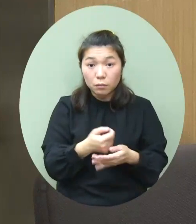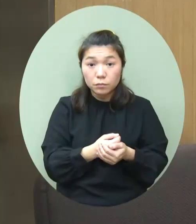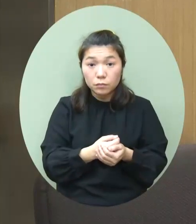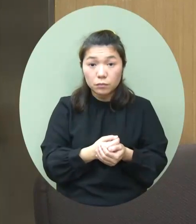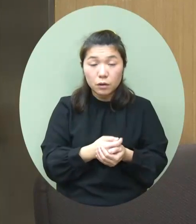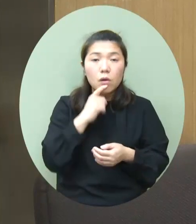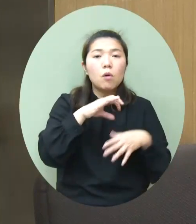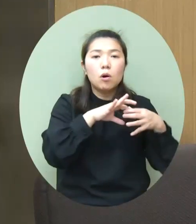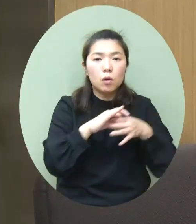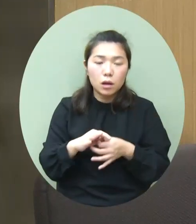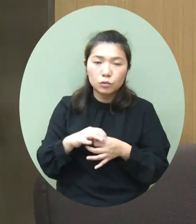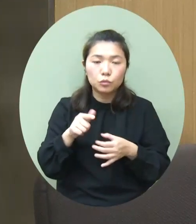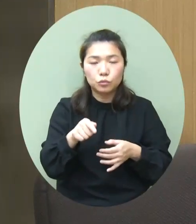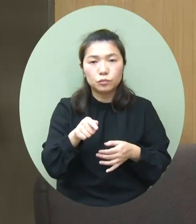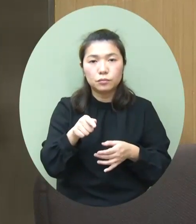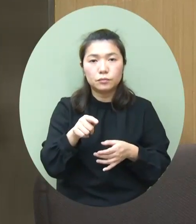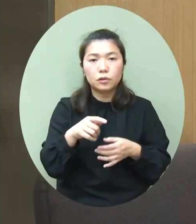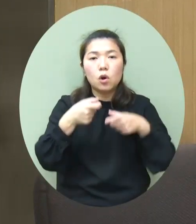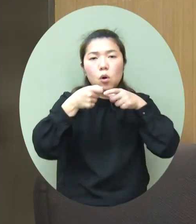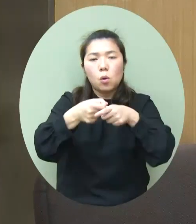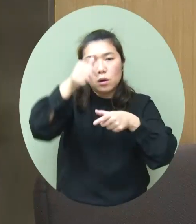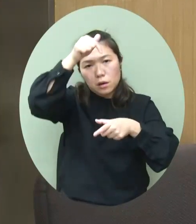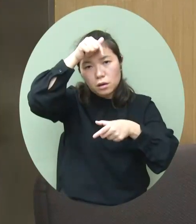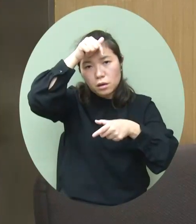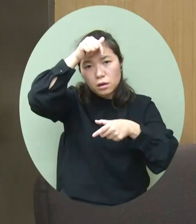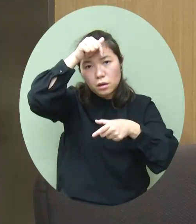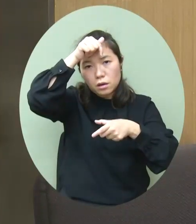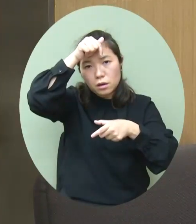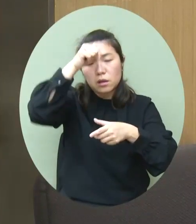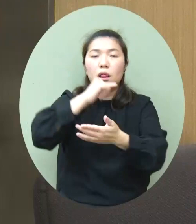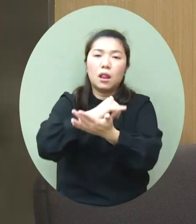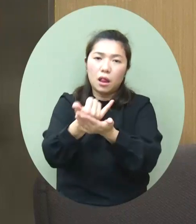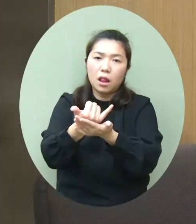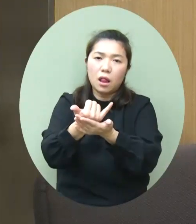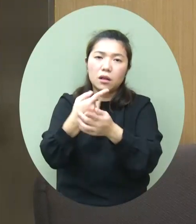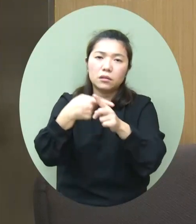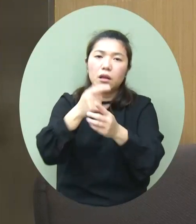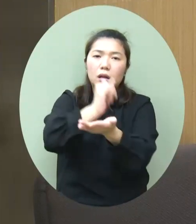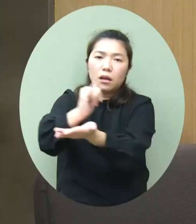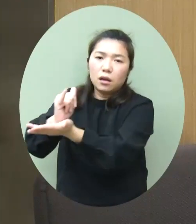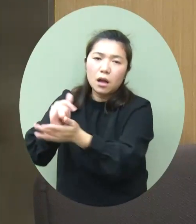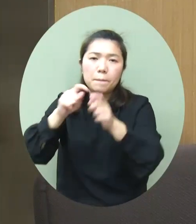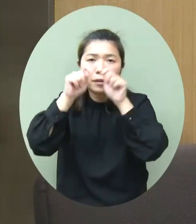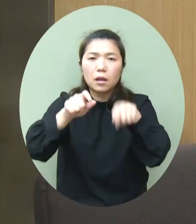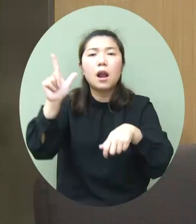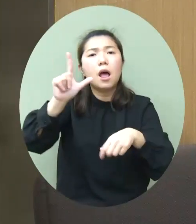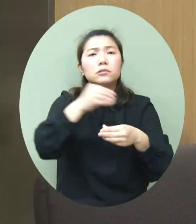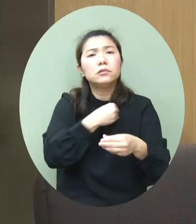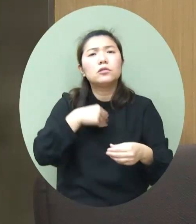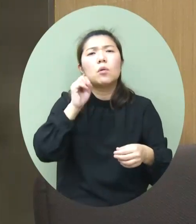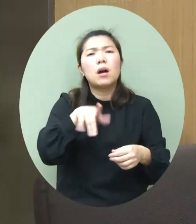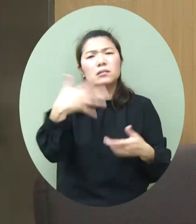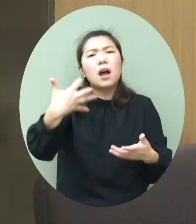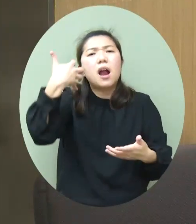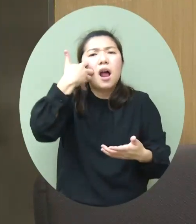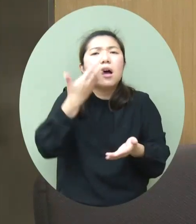在公共医院的遗体超载的问题，你提到有冷冻的集装箱